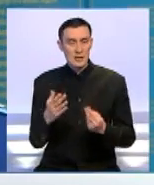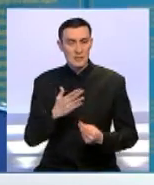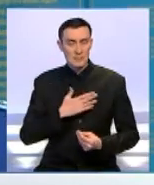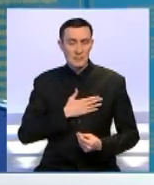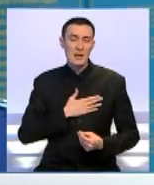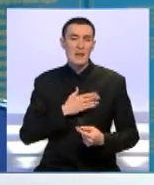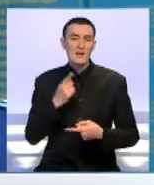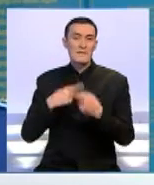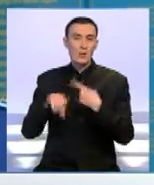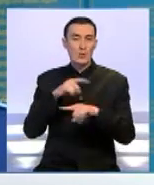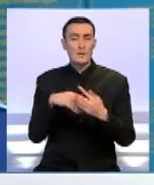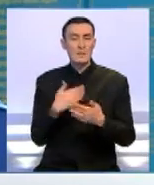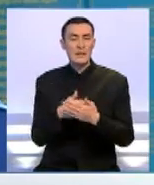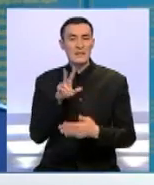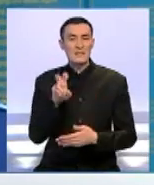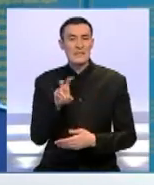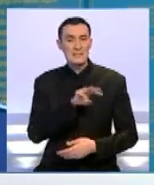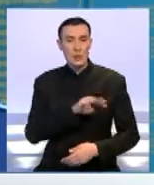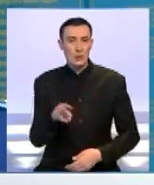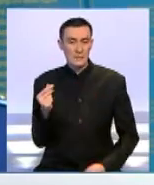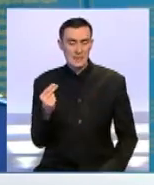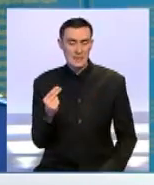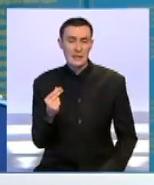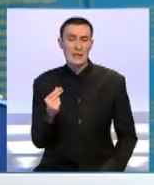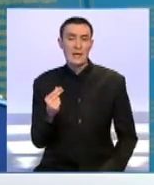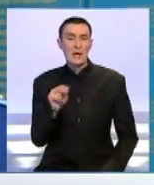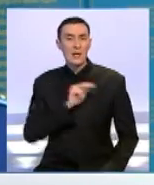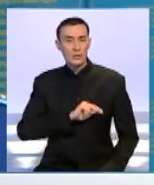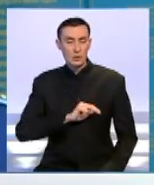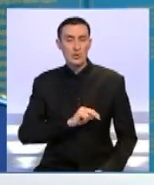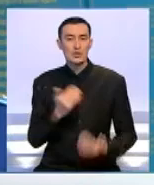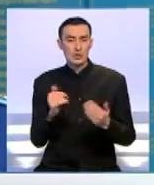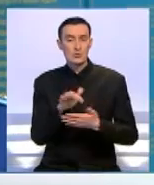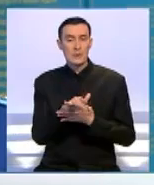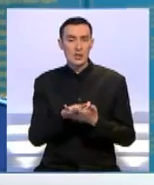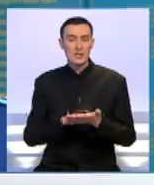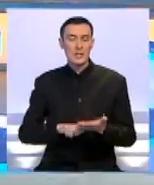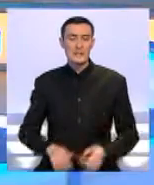обеспечили возврат порядка 200 миллионов тенге. Работа продолжается.